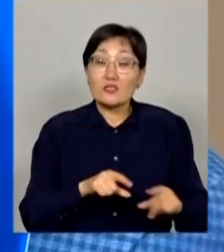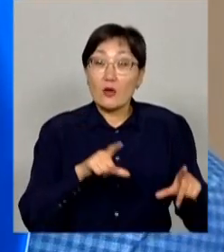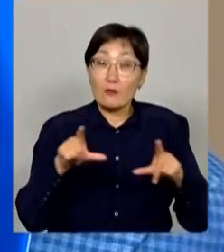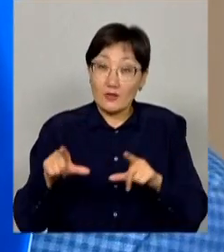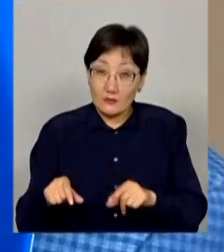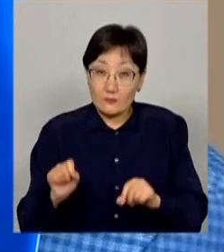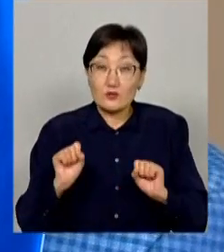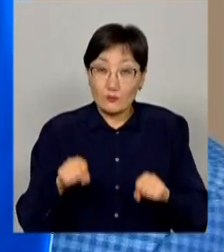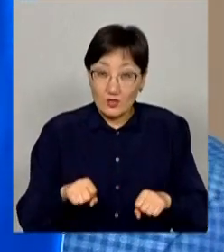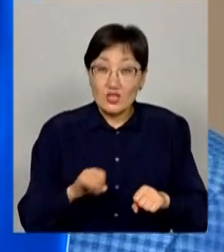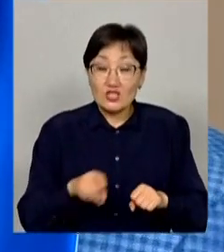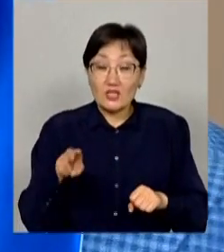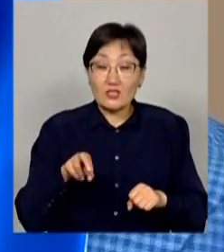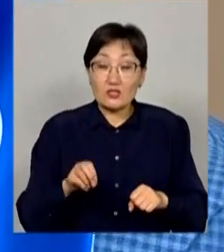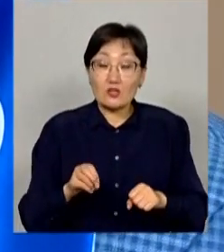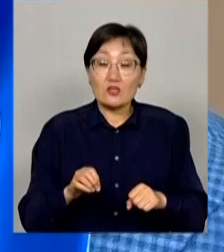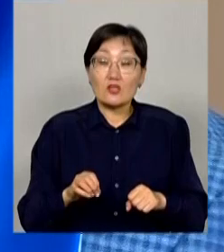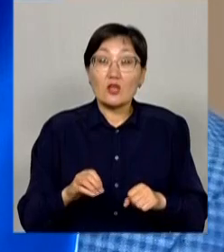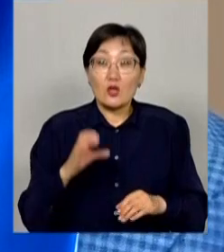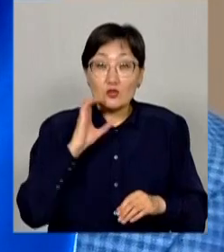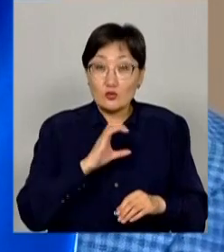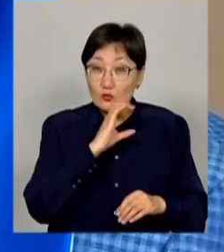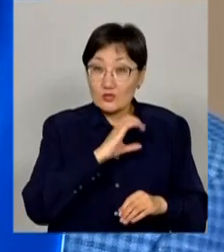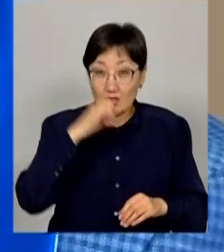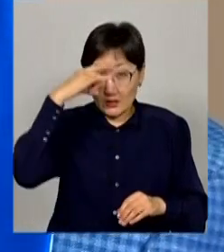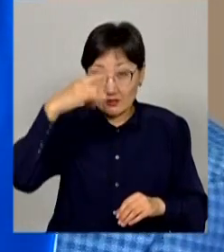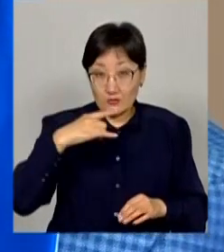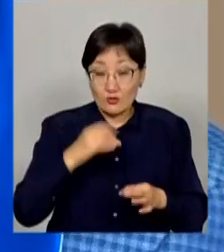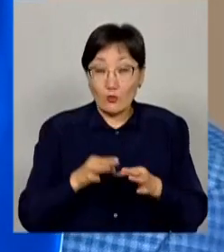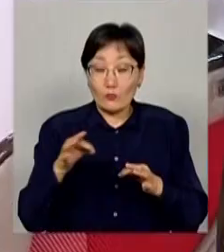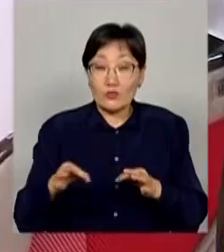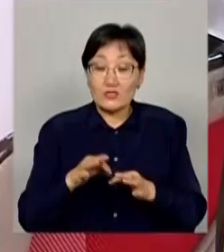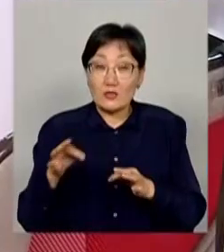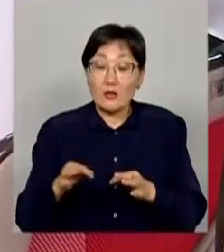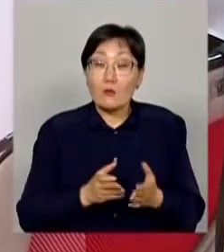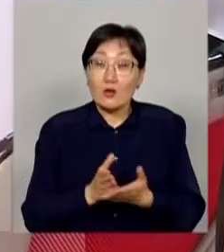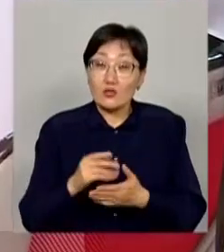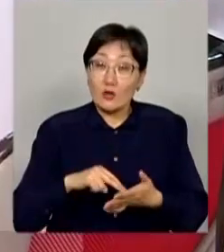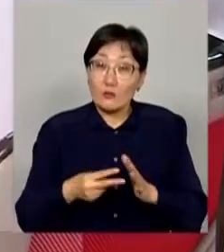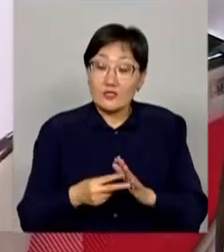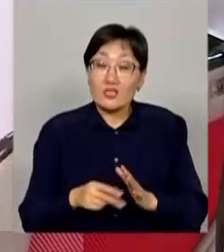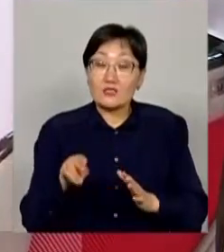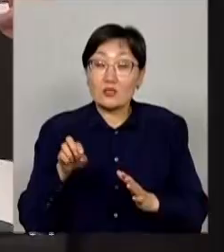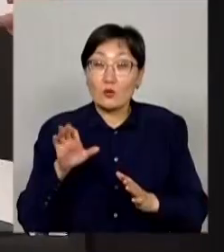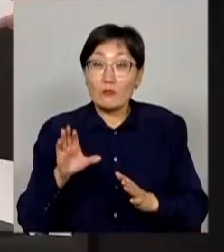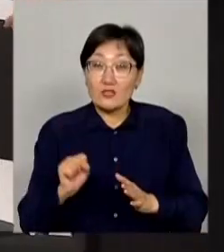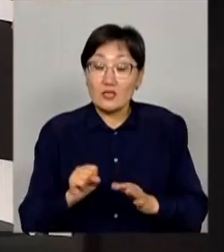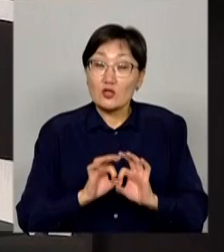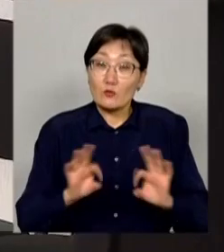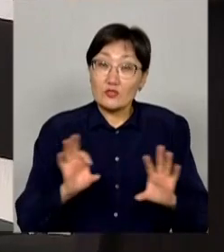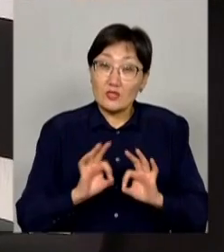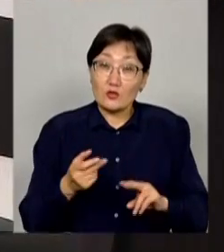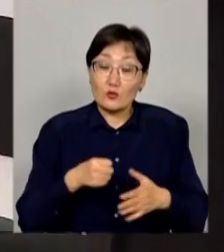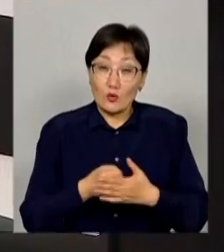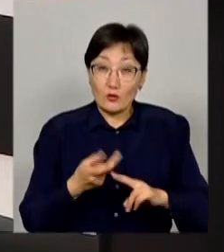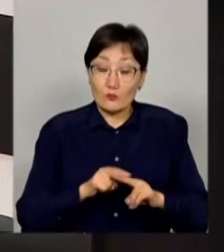Ақтауда боламыз, және соны кейін солтүстік облыстарда біраз жерінде боламыз. Кандидат Салтанат Тұрсынбекова үгіт-насихаттың